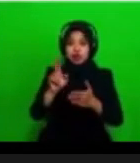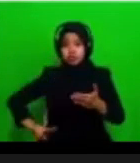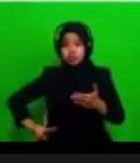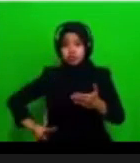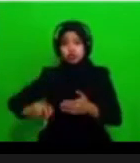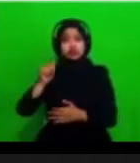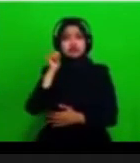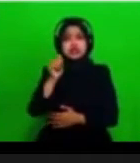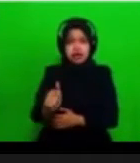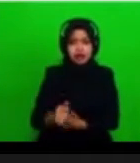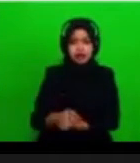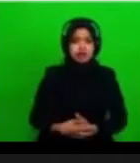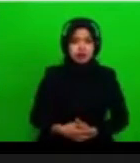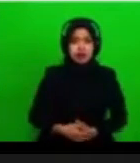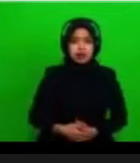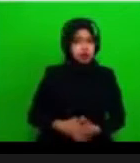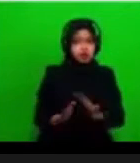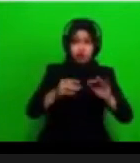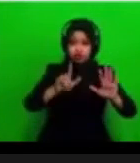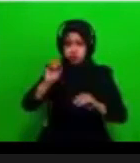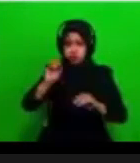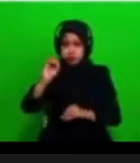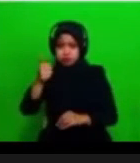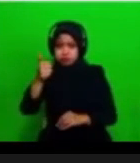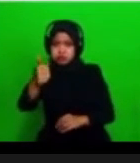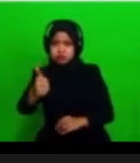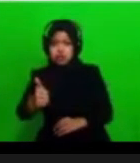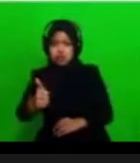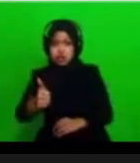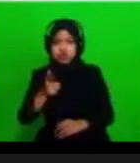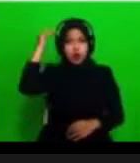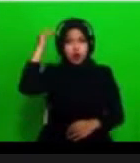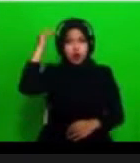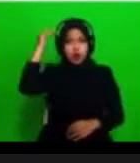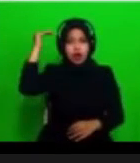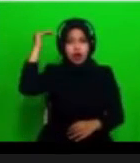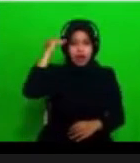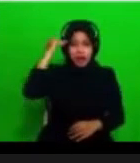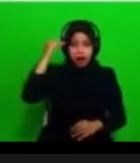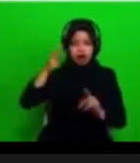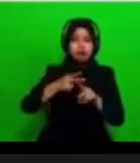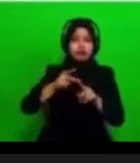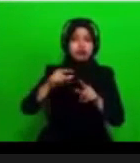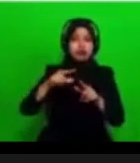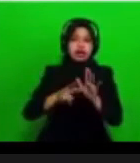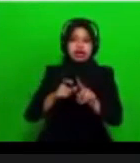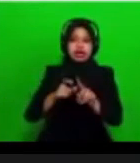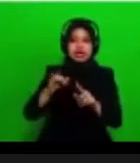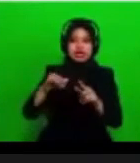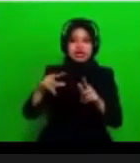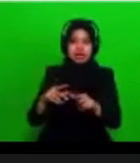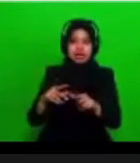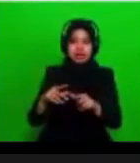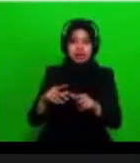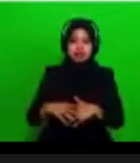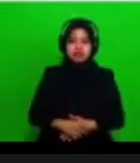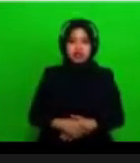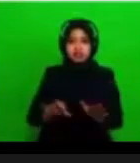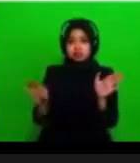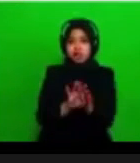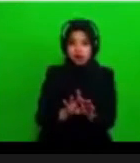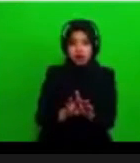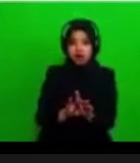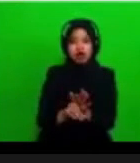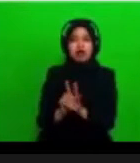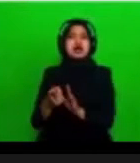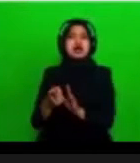pendidikan tinggi, kalau bisa juga 70%. Karena seperti Korea, Finlandia, kemudian Jepang,